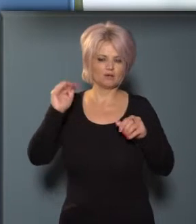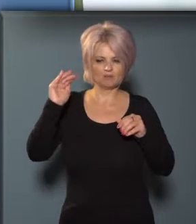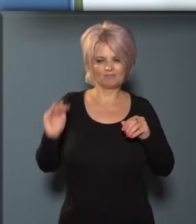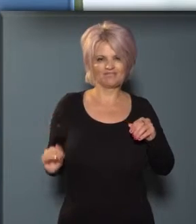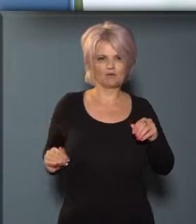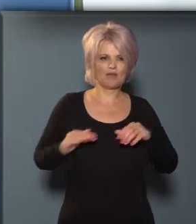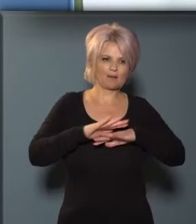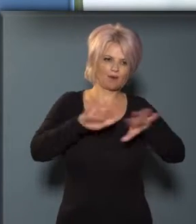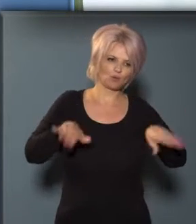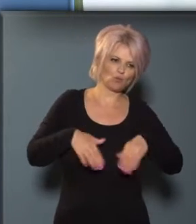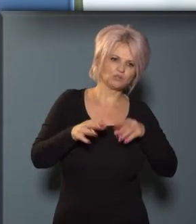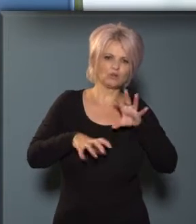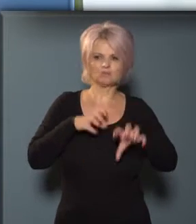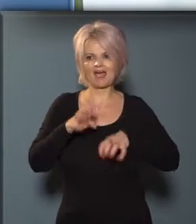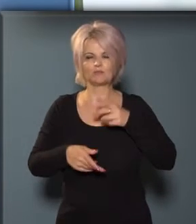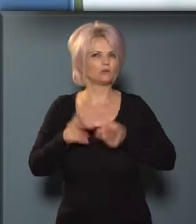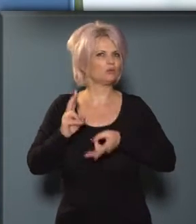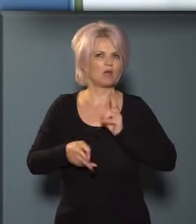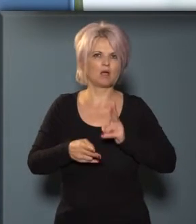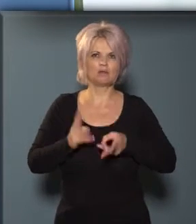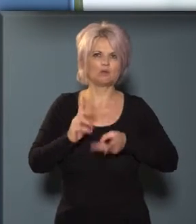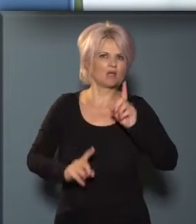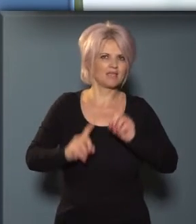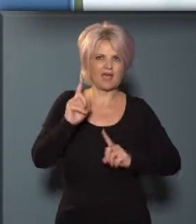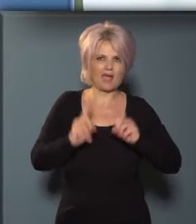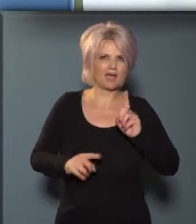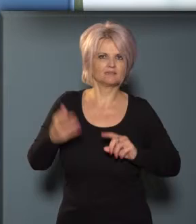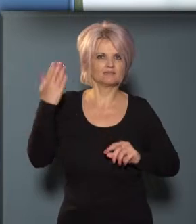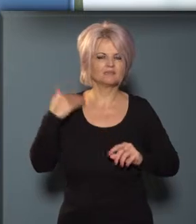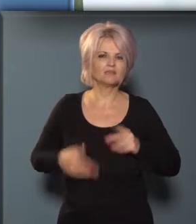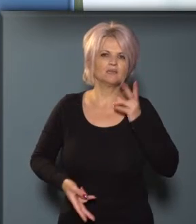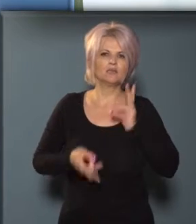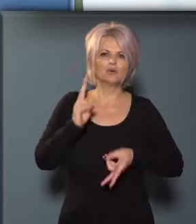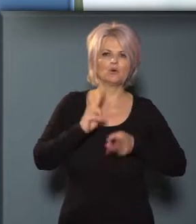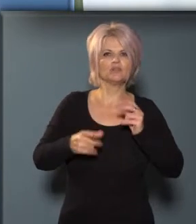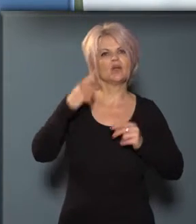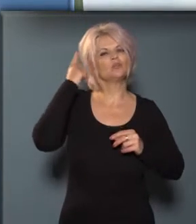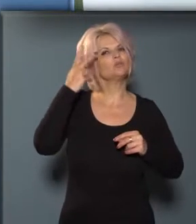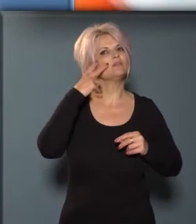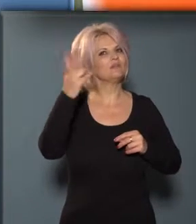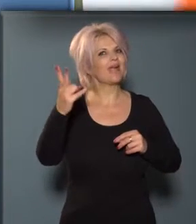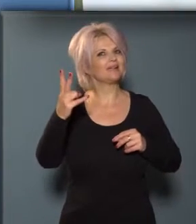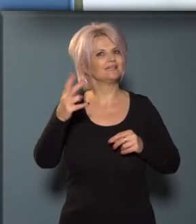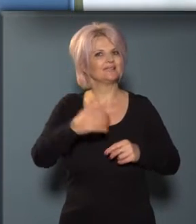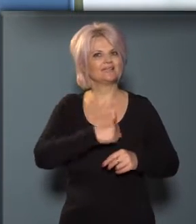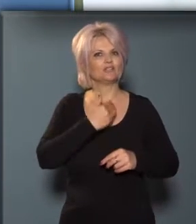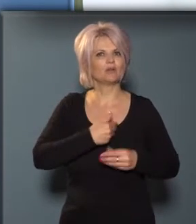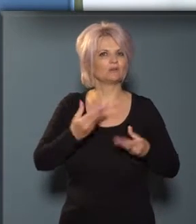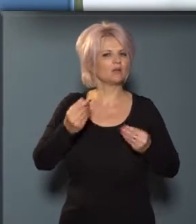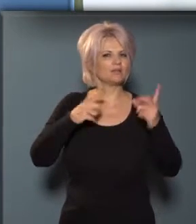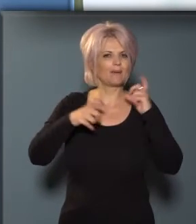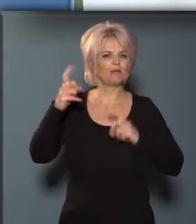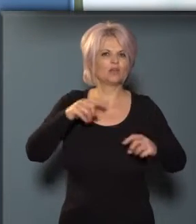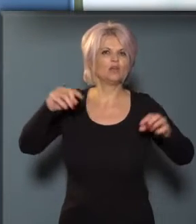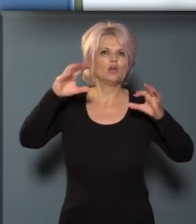picikorában kúszott-e, mászott-e, hogyan tanult meg járni, hogyan tud majd figyelni az iskolában. Tehát ezt sokan nem is gondolnák, hogy mennyire